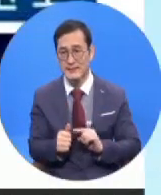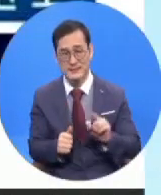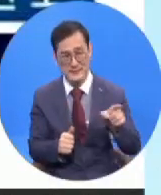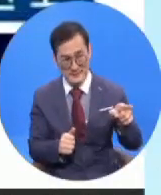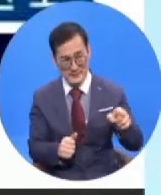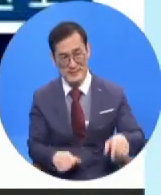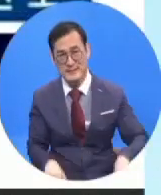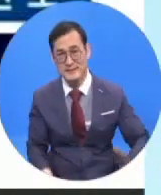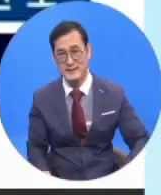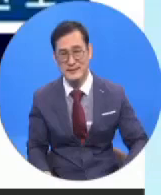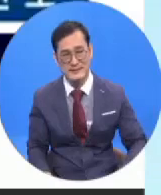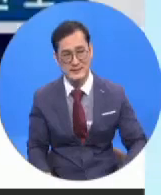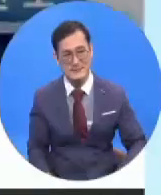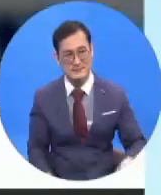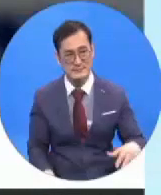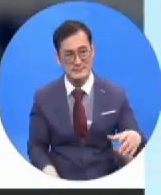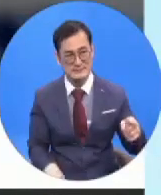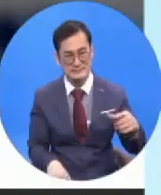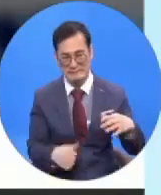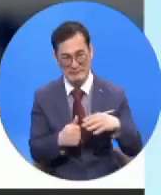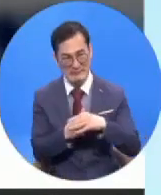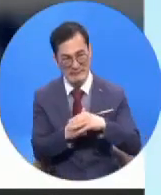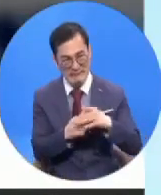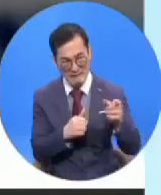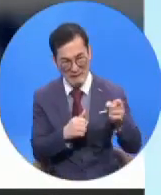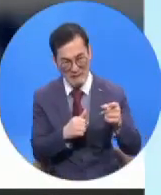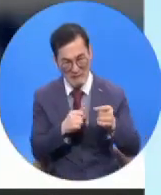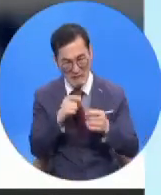비열한 마타도, 그다음에 박용진 의원은